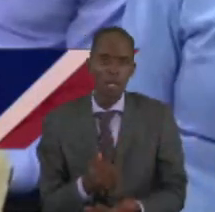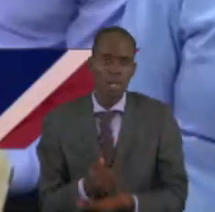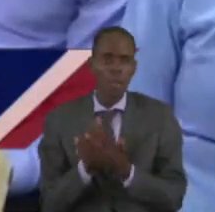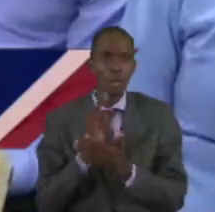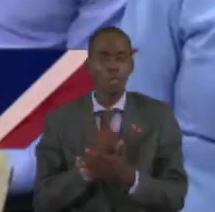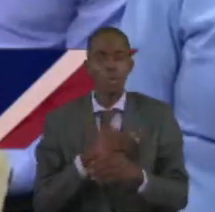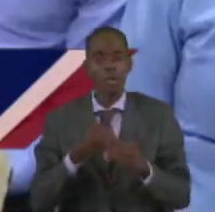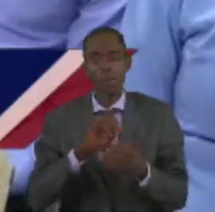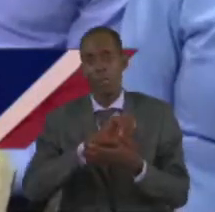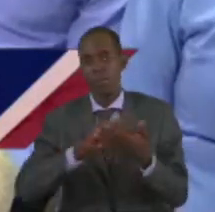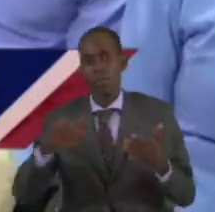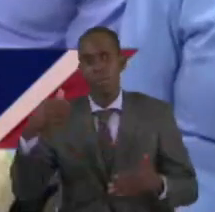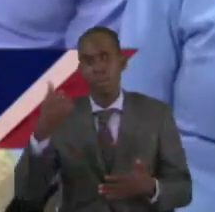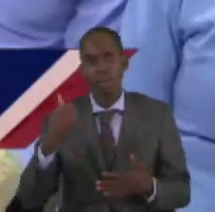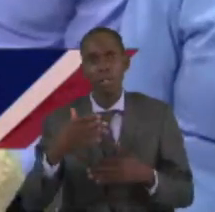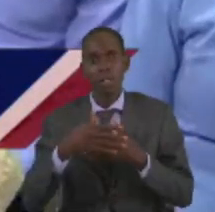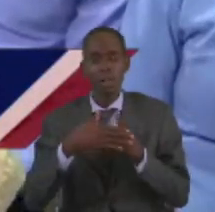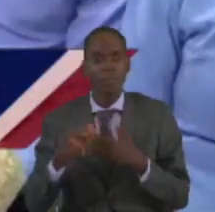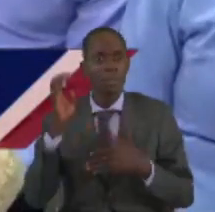Voilà le verset 10.